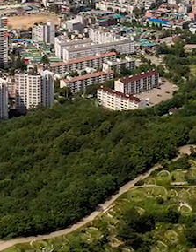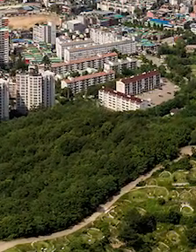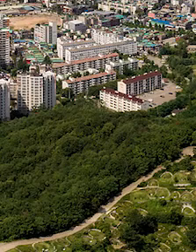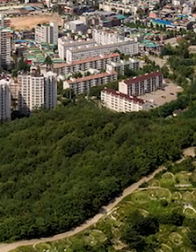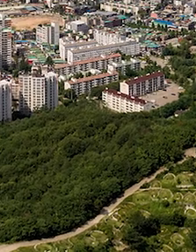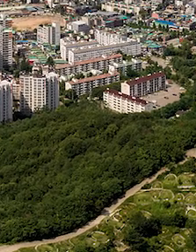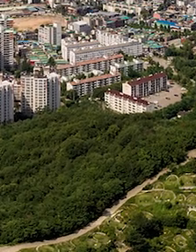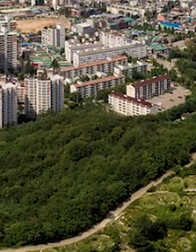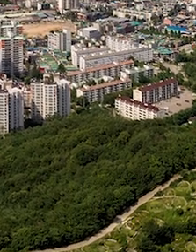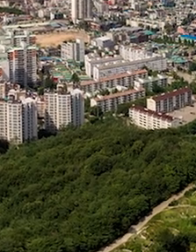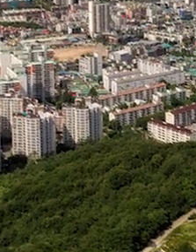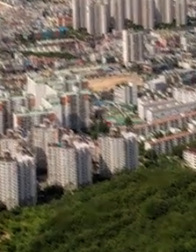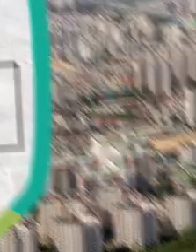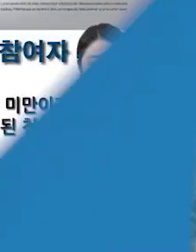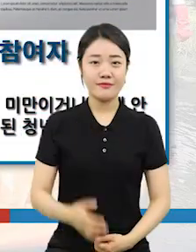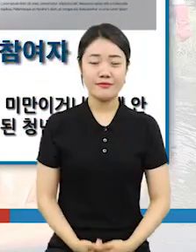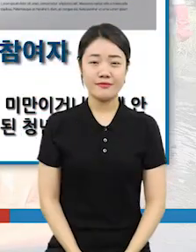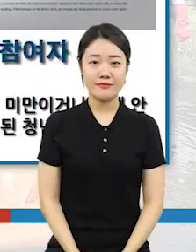이번 주 부평 소식입니다.